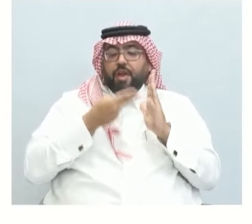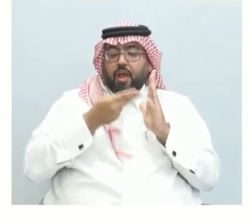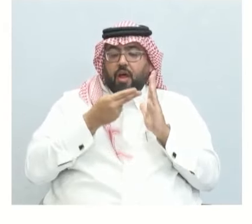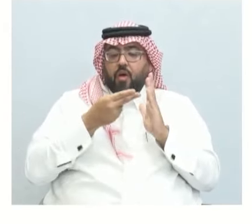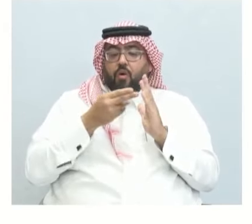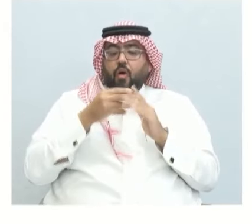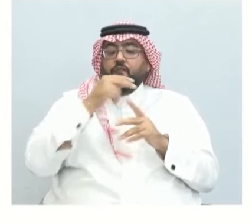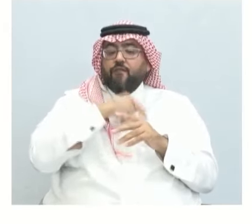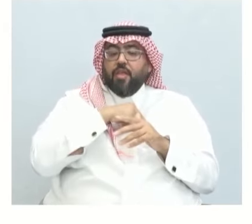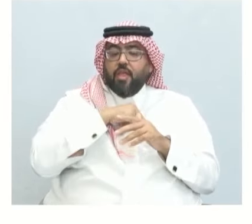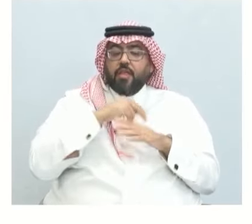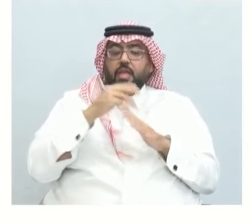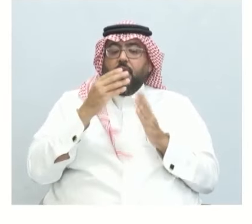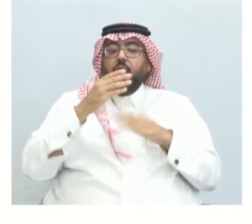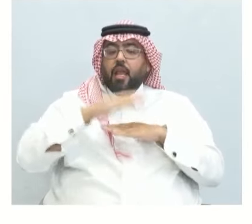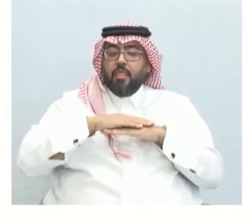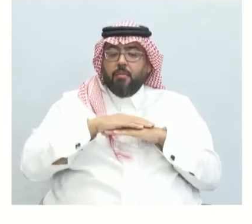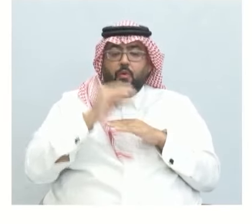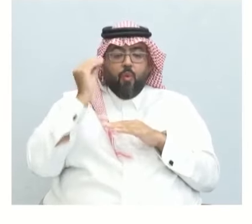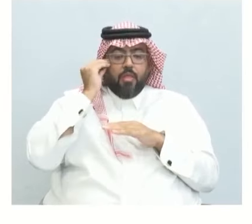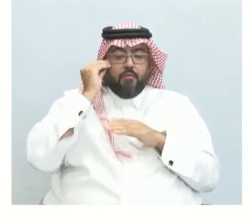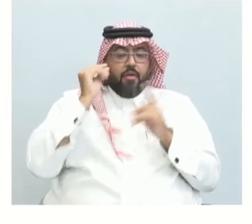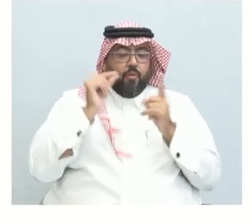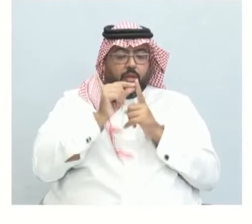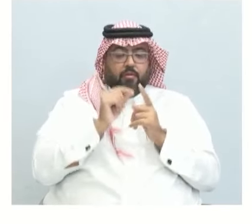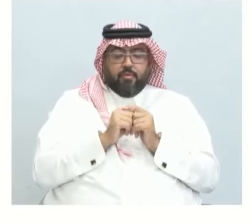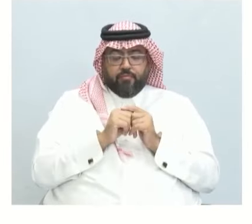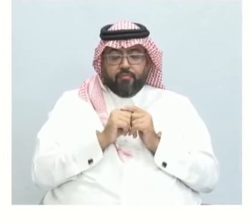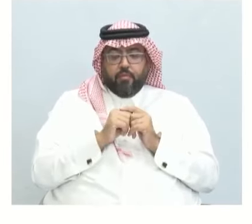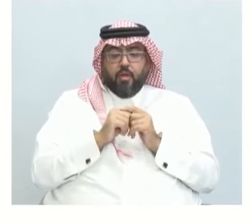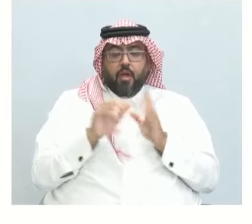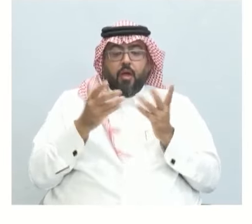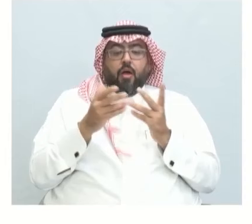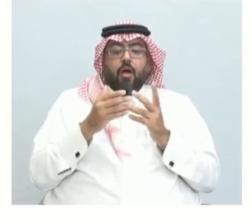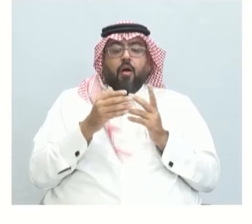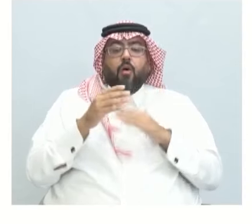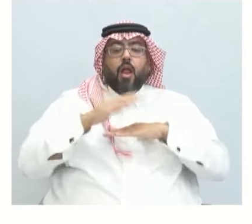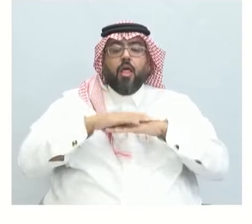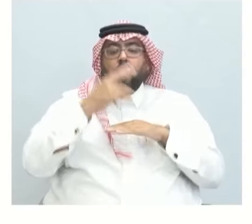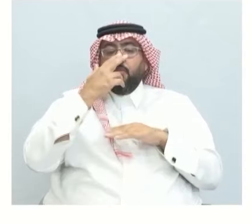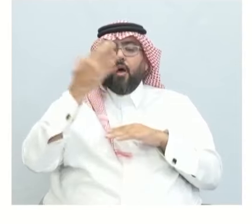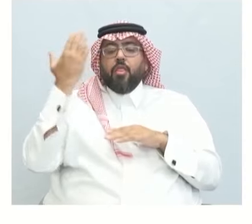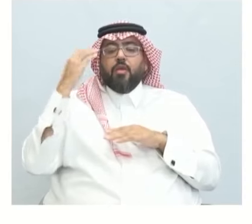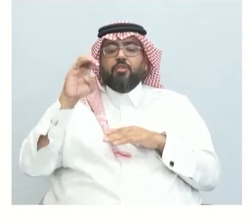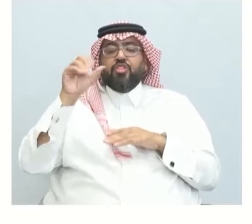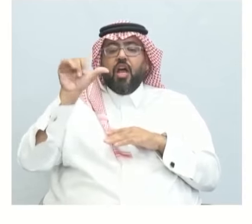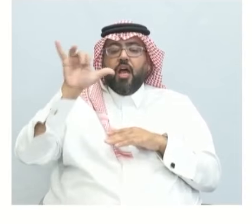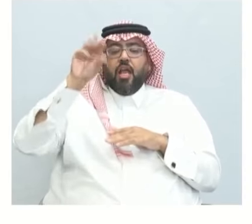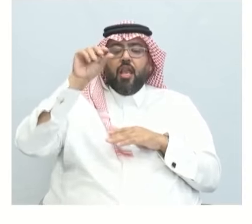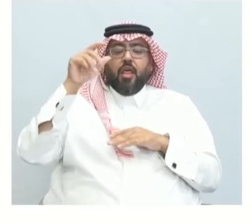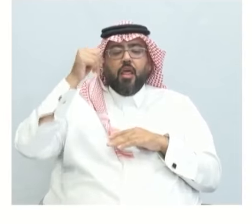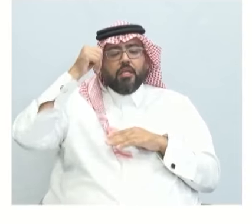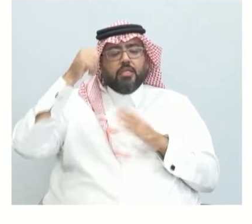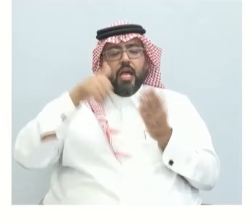واغراضه والهدف منه كذلك يتعرف طبيعه العصر الجاهلي وهذا مقصود به بالادب القديم وبيئته وبعض القضايا المتعلقه